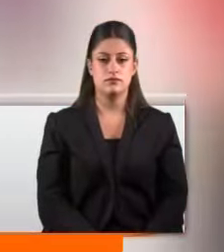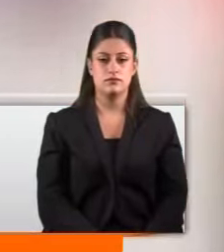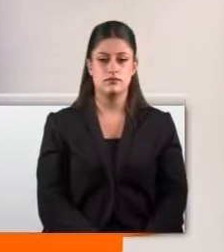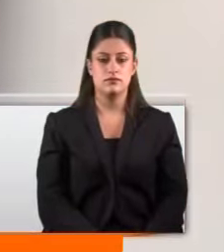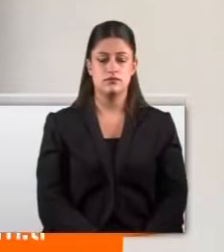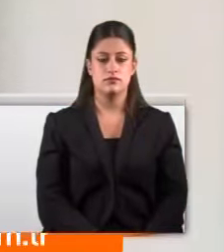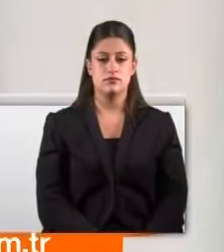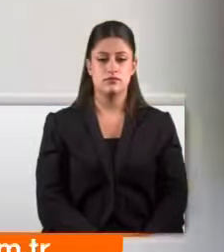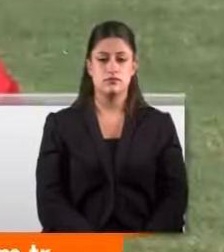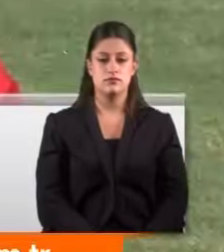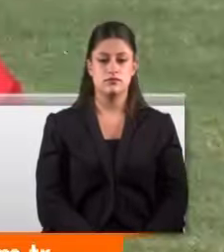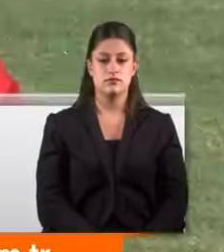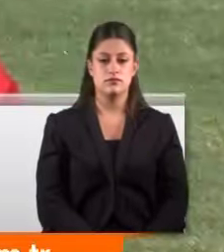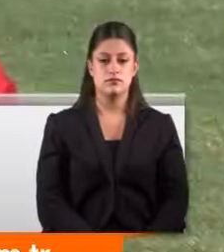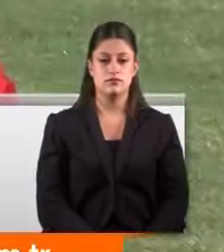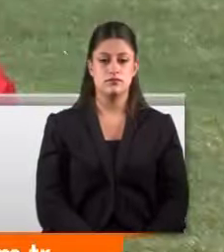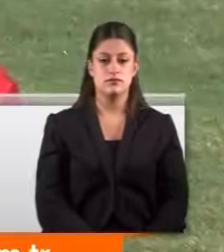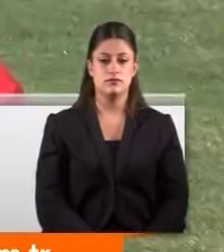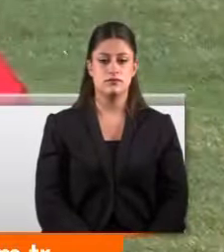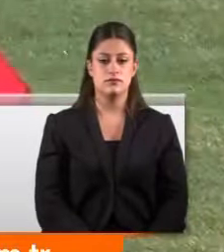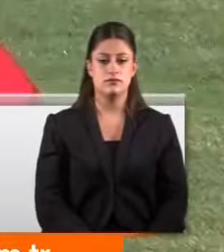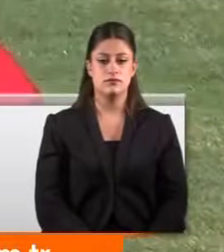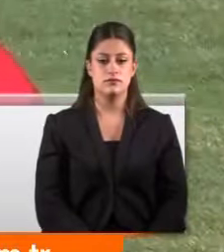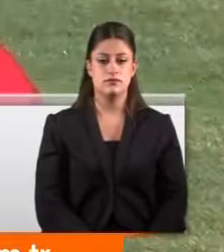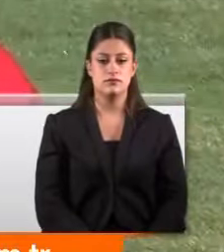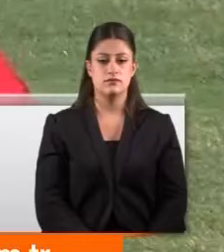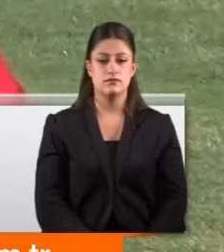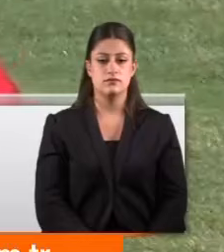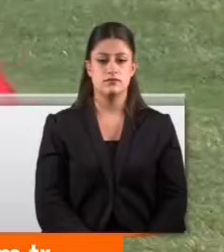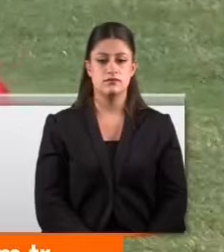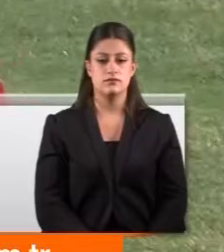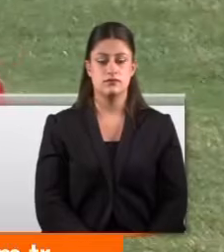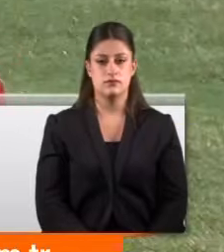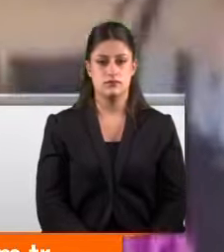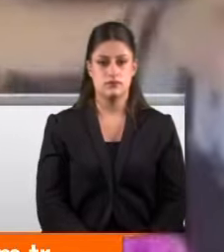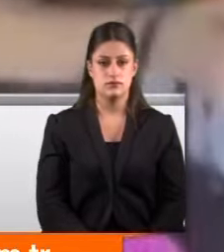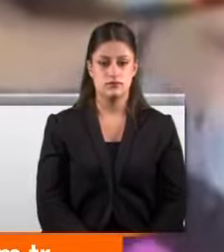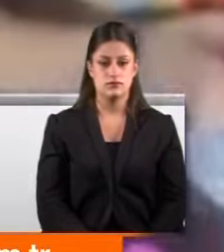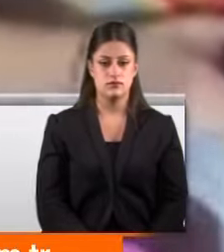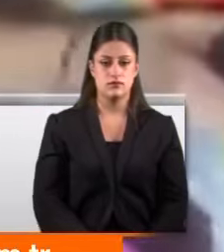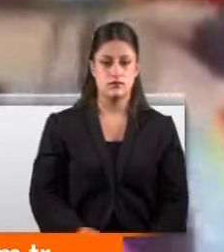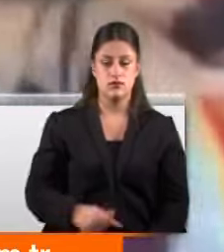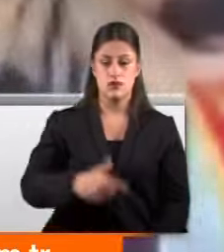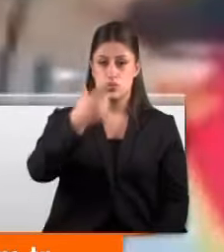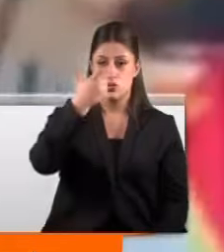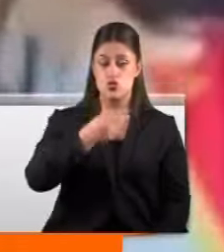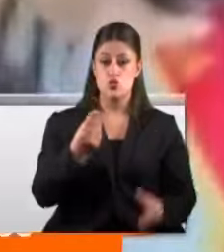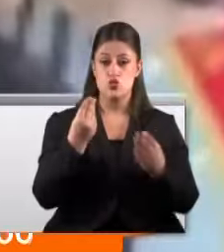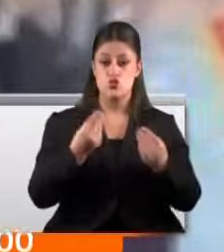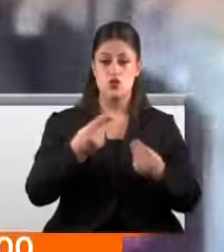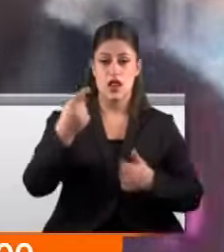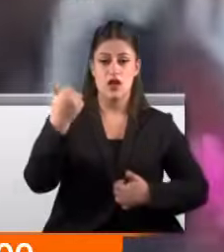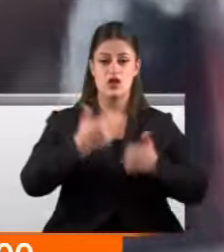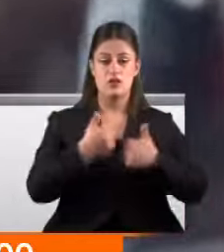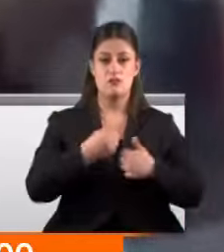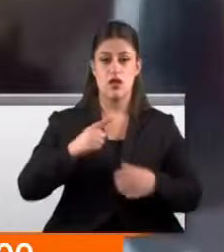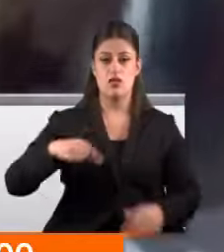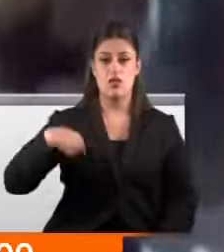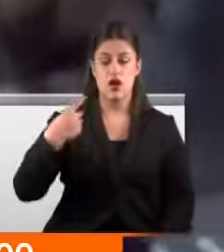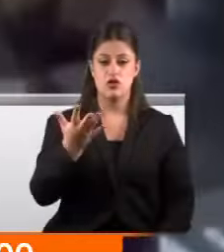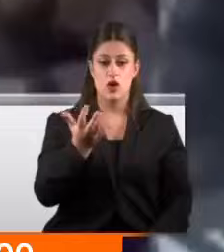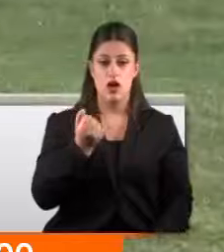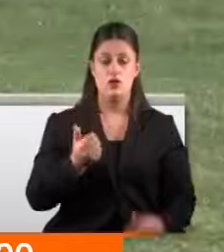Türkiye! Lübnan'da Türkiye'yi temsil ettim. Türkiye'ye bir dördüncülük getirdim. Güzellik yarışmalarında derece aldı ama yine